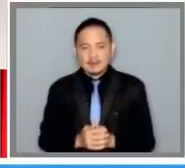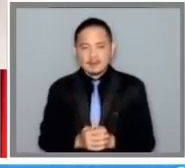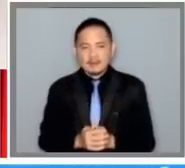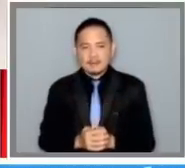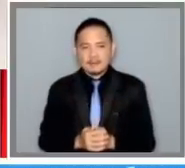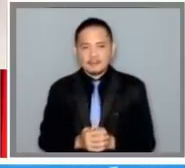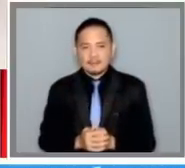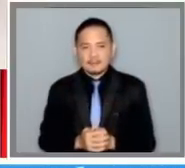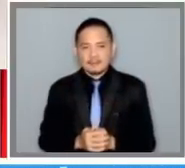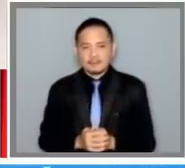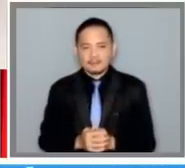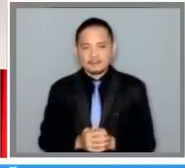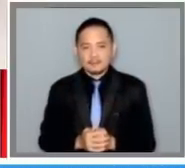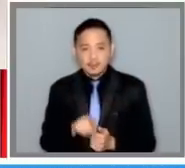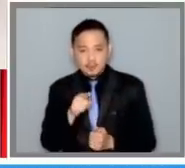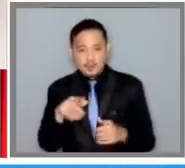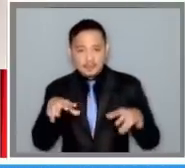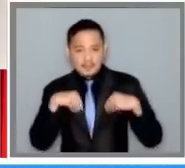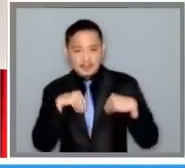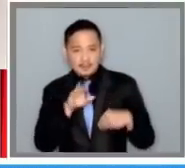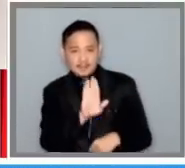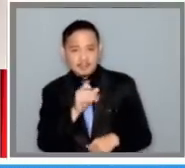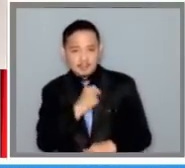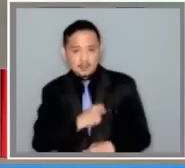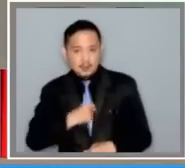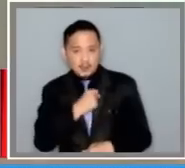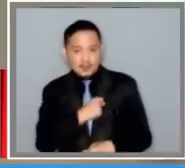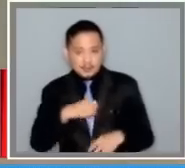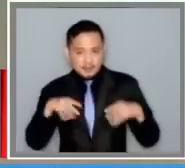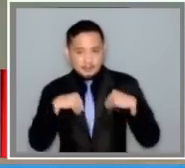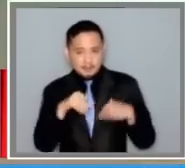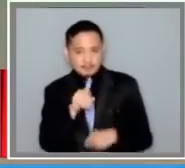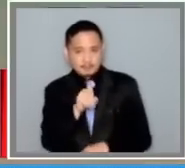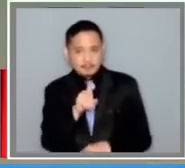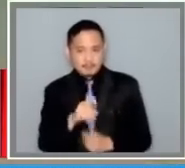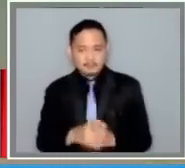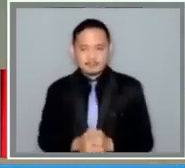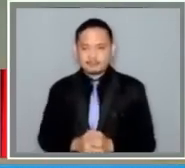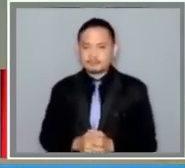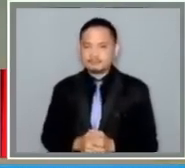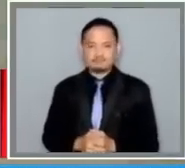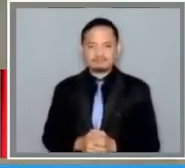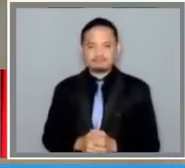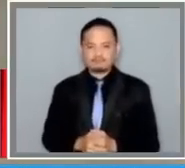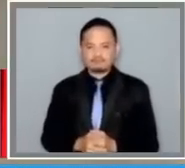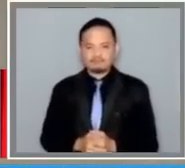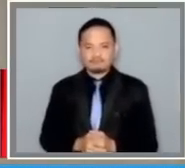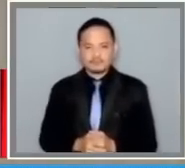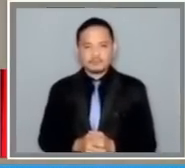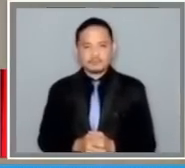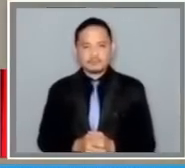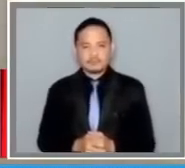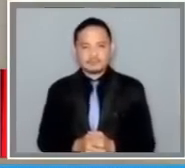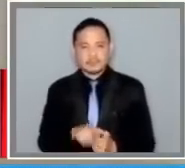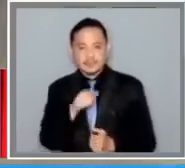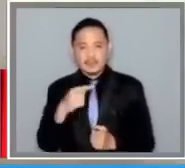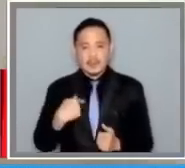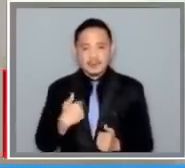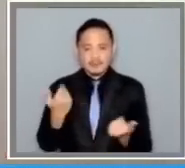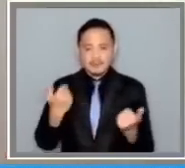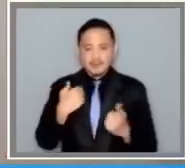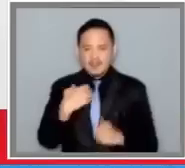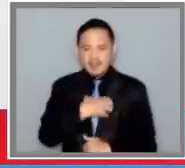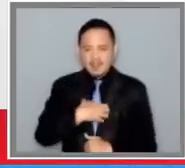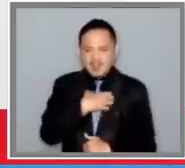mo tinatanggap yung apology niya, Jai? Hindi po, sir. Kaya tinuluyan ni Bation si Cesar ng mga reklamong oral defamation at